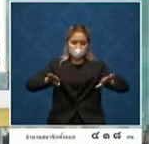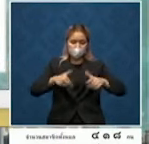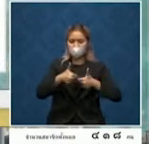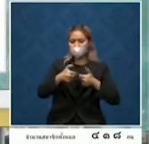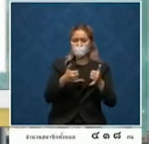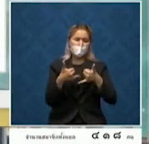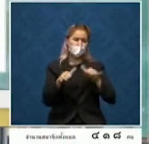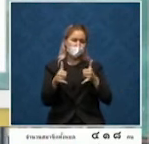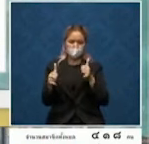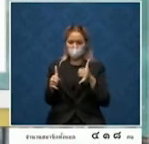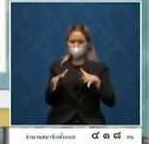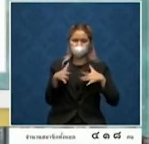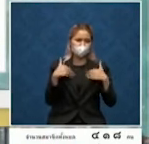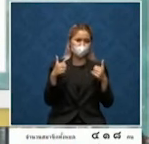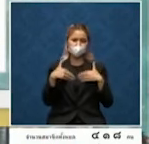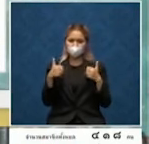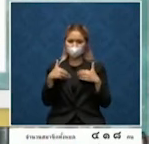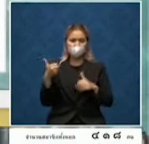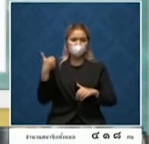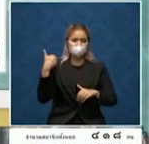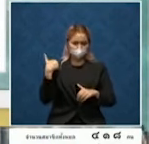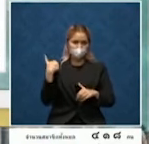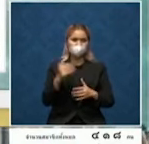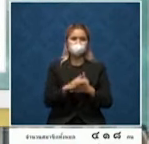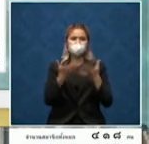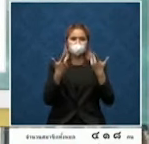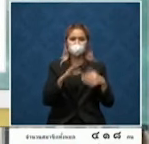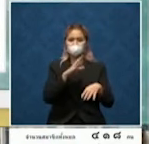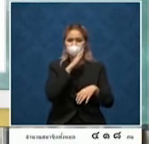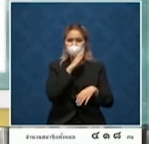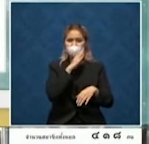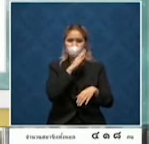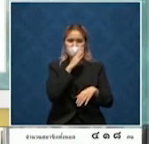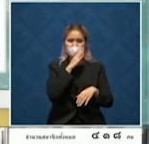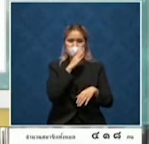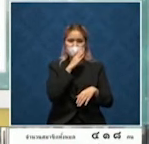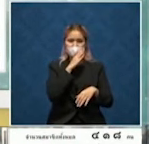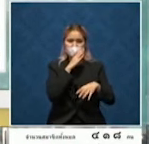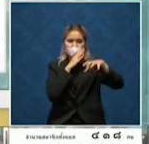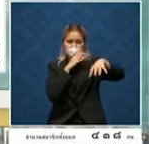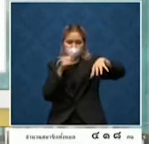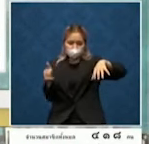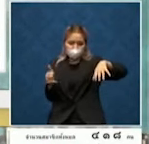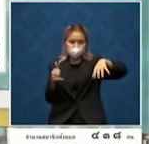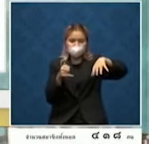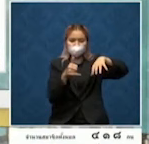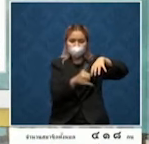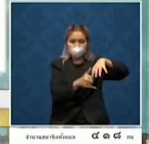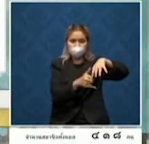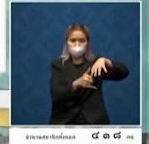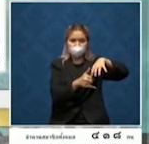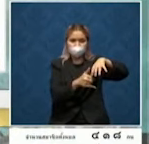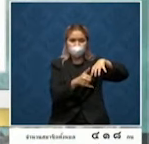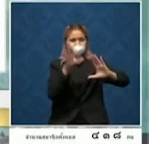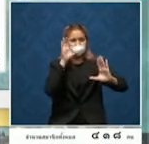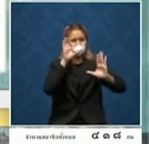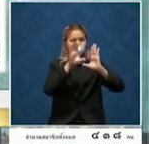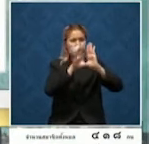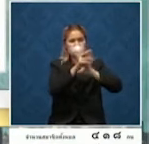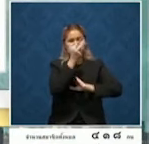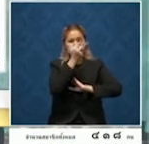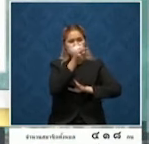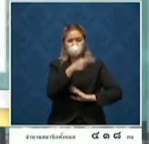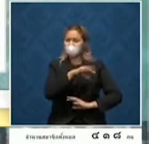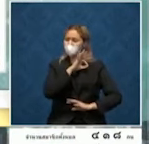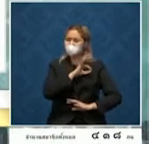โดยตลอดนะครับว่าหลักจริงๆของคนก่อนที่จะออกมาเคลื่อนไหวตรงนี้เนี่ยนะฮะใครเป็นคนได้ประโยชน์ช่วงหน้าท่านผู้ชม